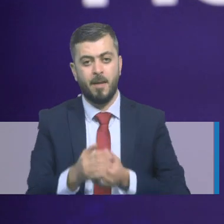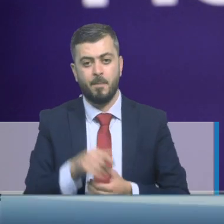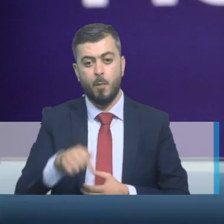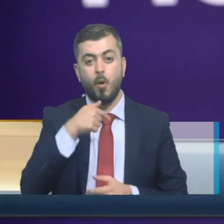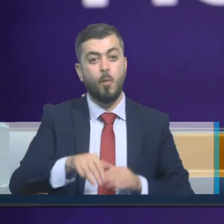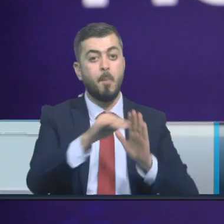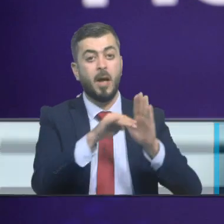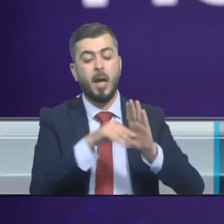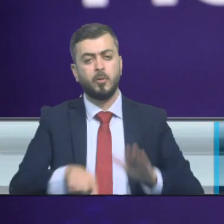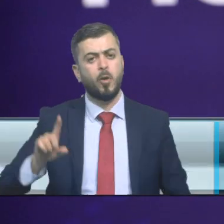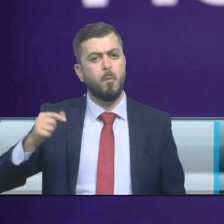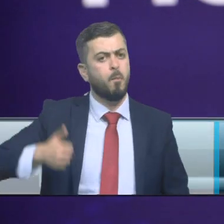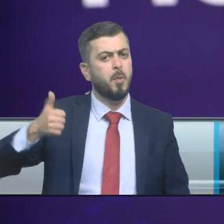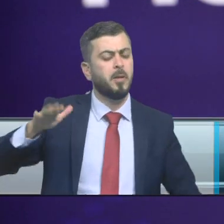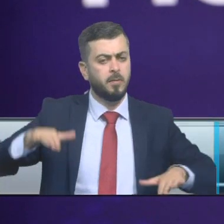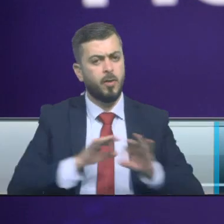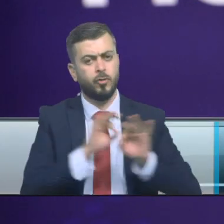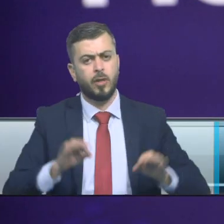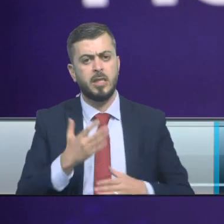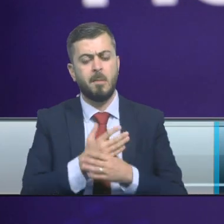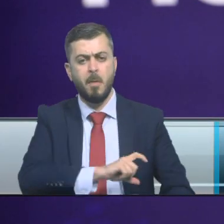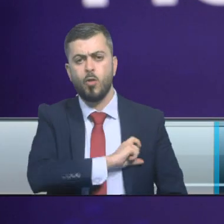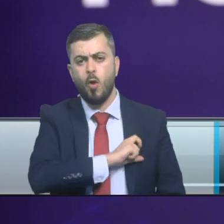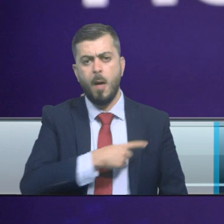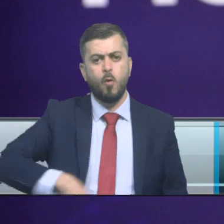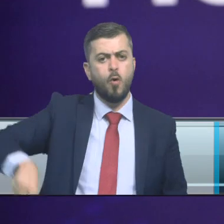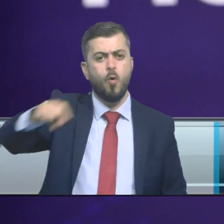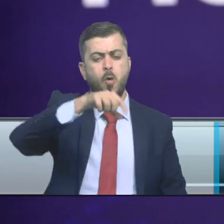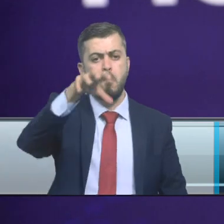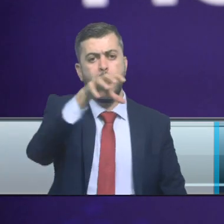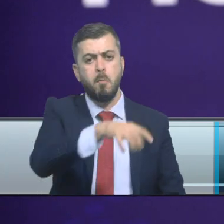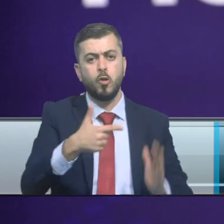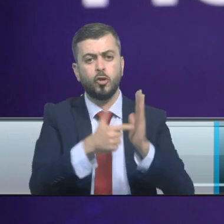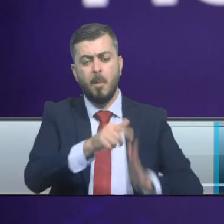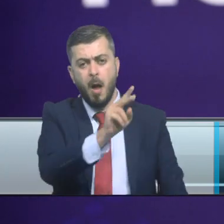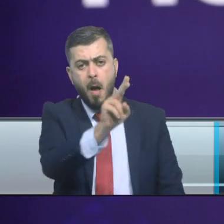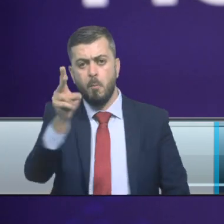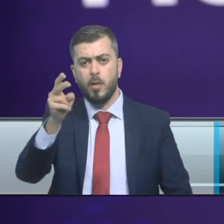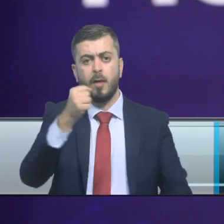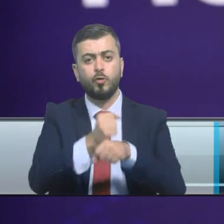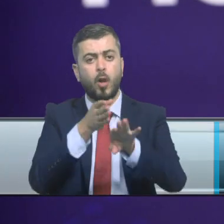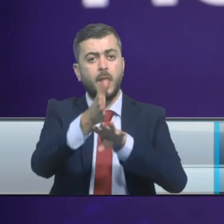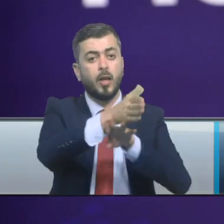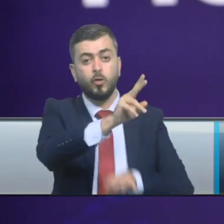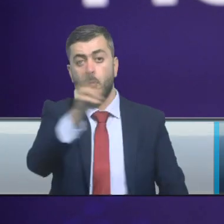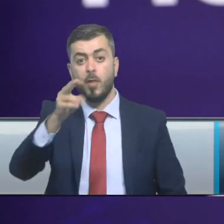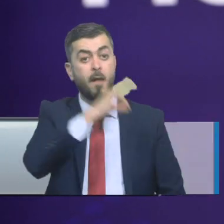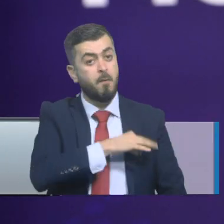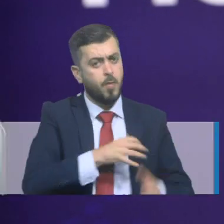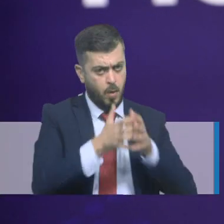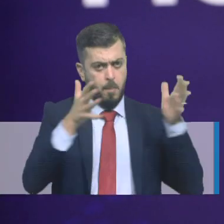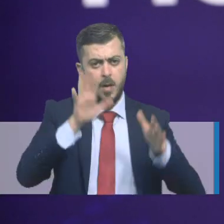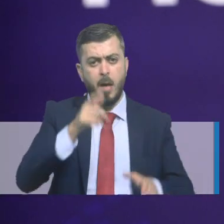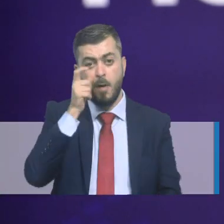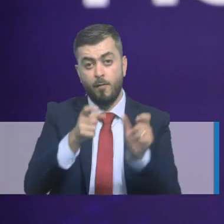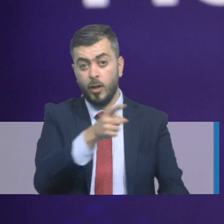يجمع كل الطلبة من مختلف الجامعات والتخصصات. طبعا الفائدة كبيرة أن كل